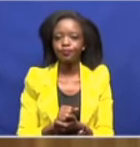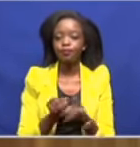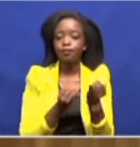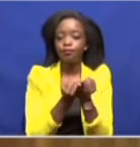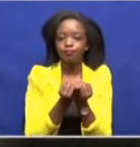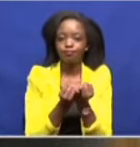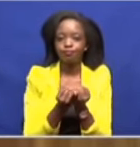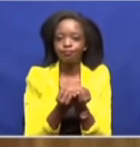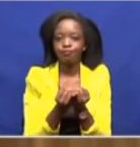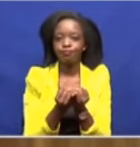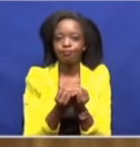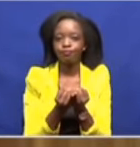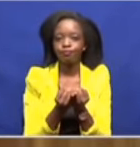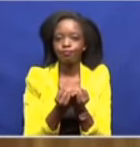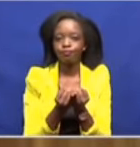Jumamosi